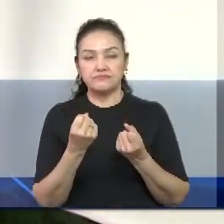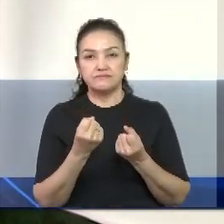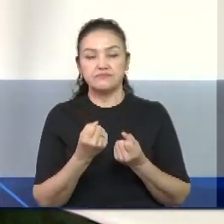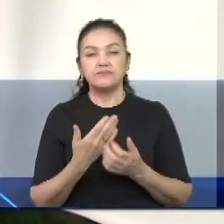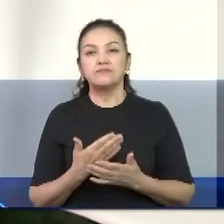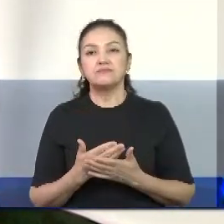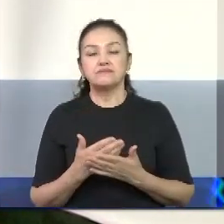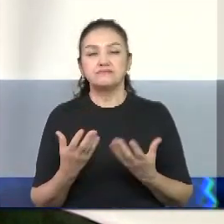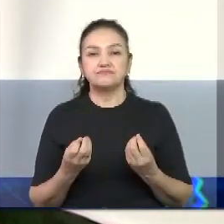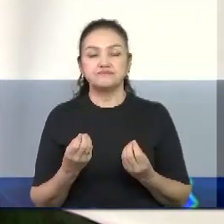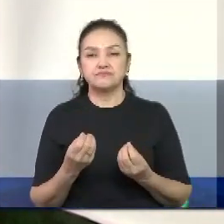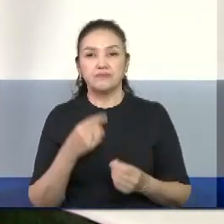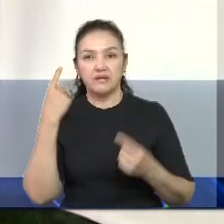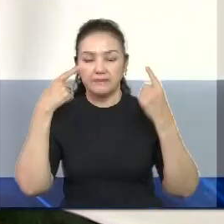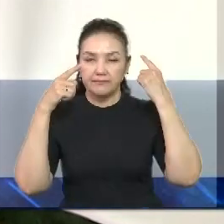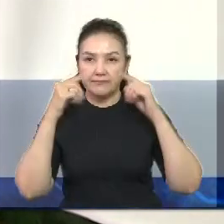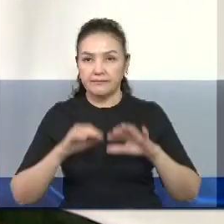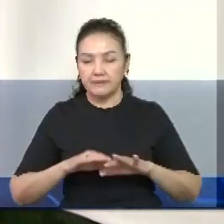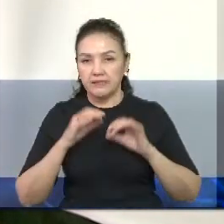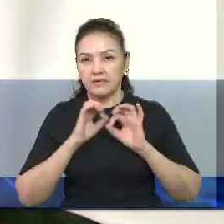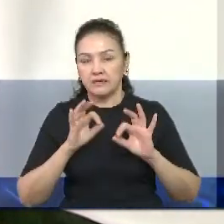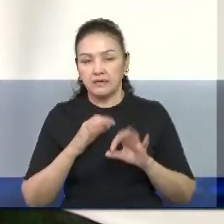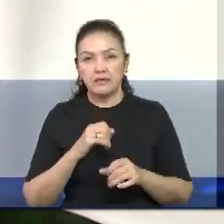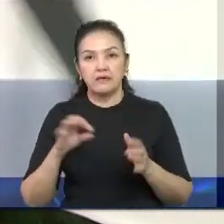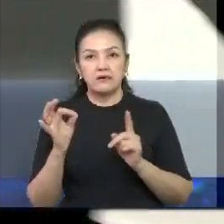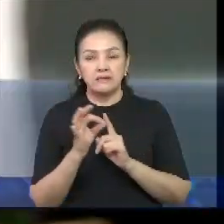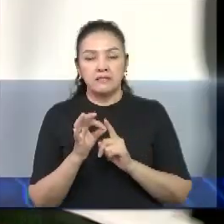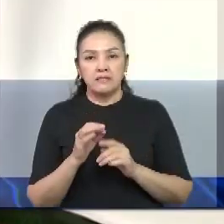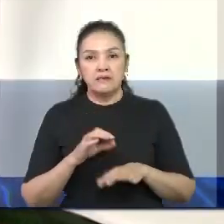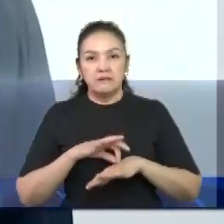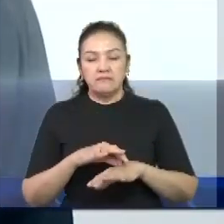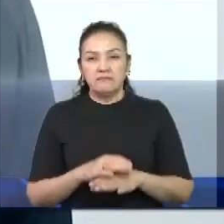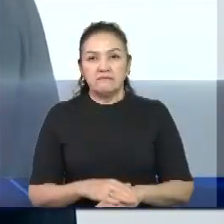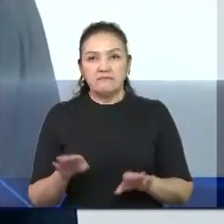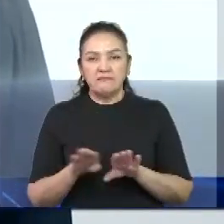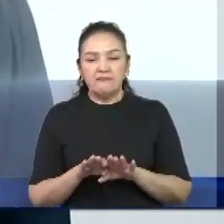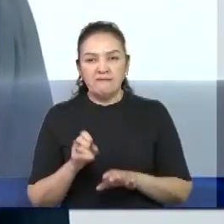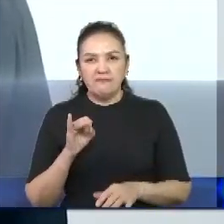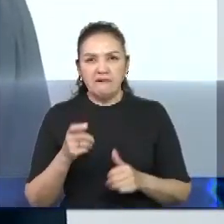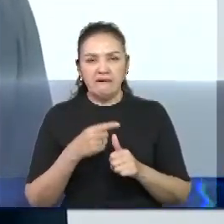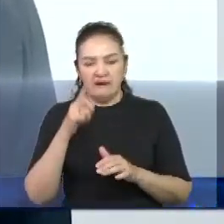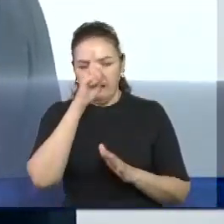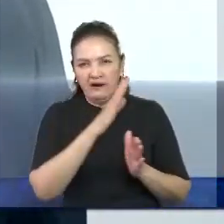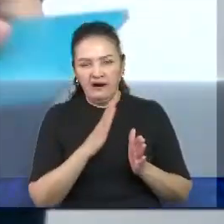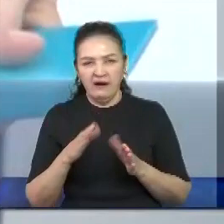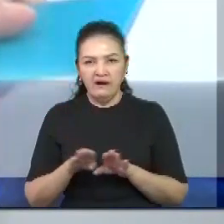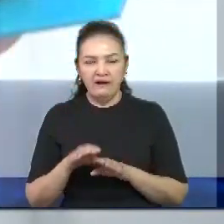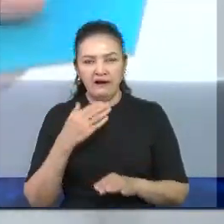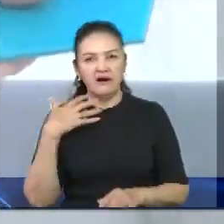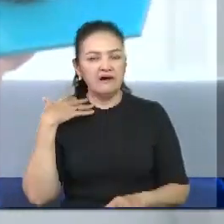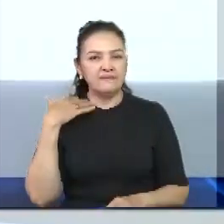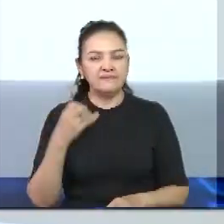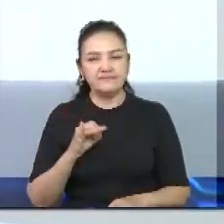қолдау көрсету және олардың шығармаларын кеңінен насихаттау мақсатында ұйымдастырылды. Сонымен Сағи Жиенбаев атындағы номинацияны